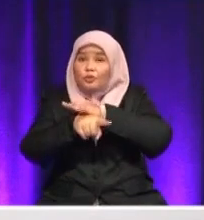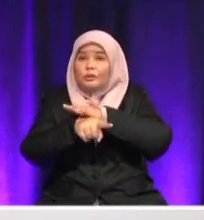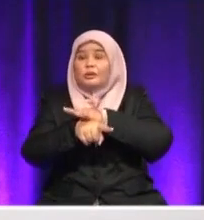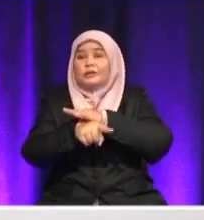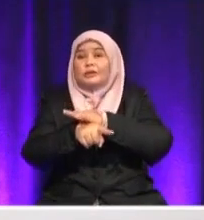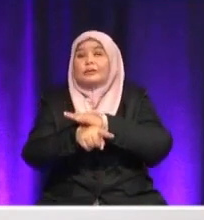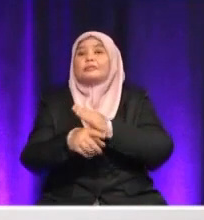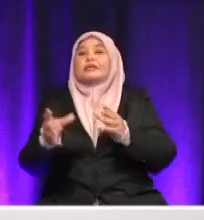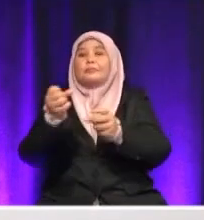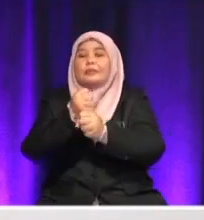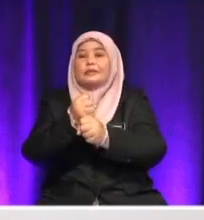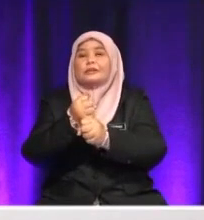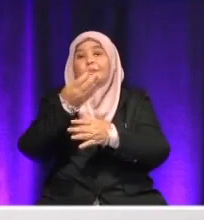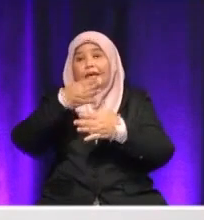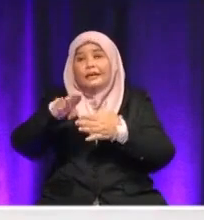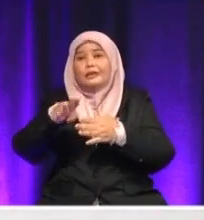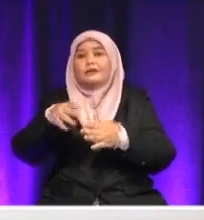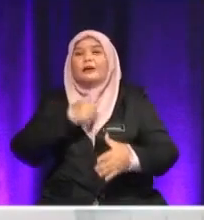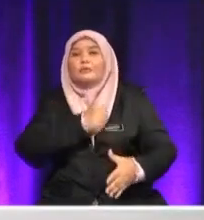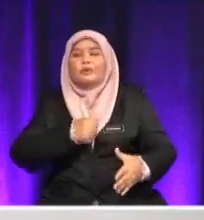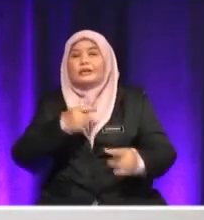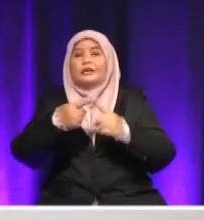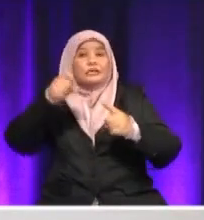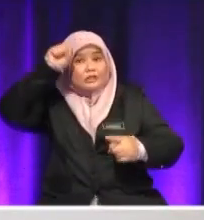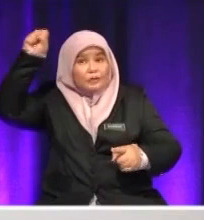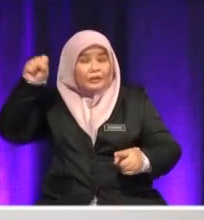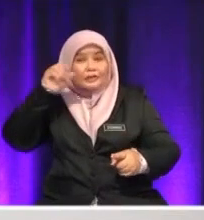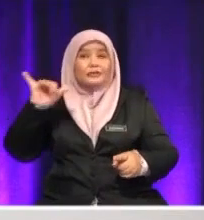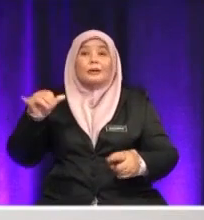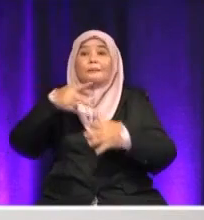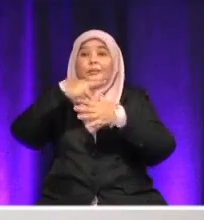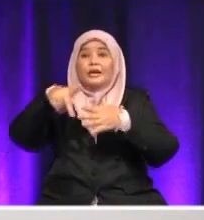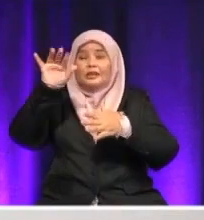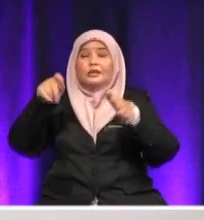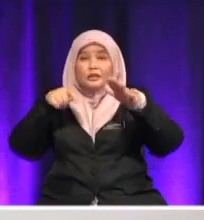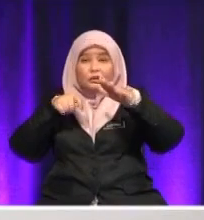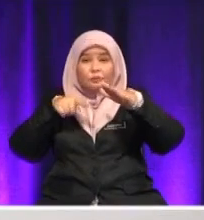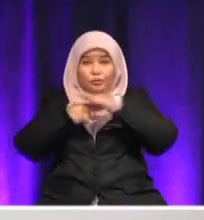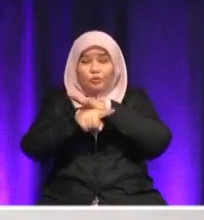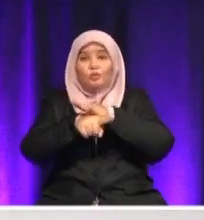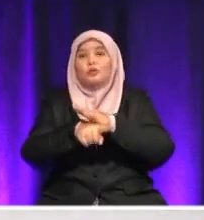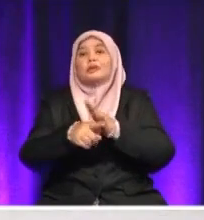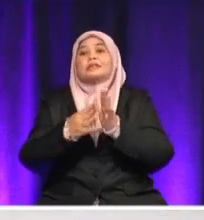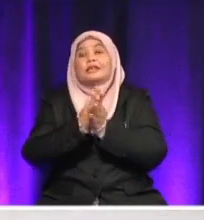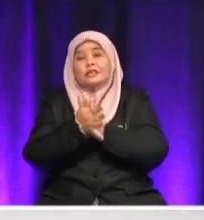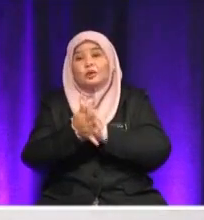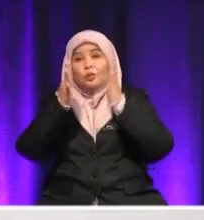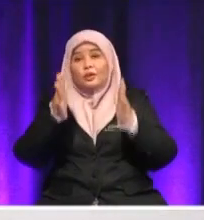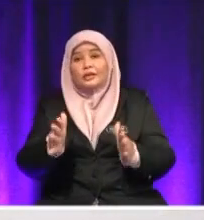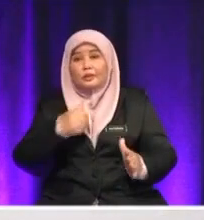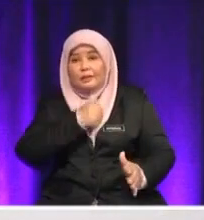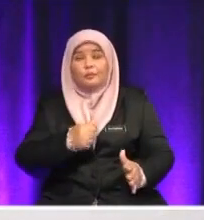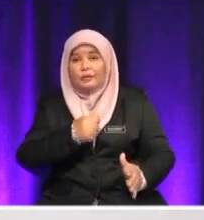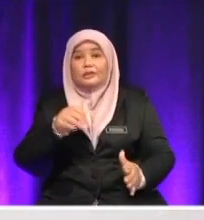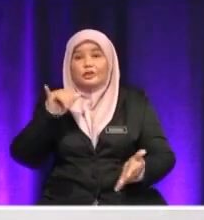dapat sebahagian keampunan dari saudaranya, iaitu pihak yang terbunuh, maka hendaklah orang yang